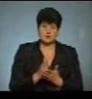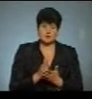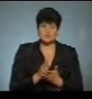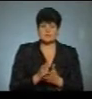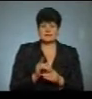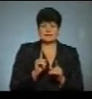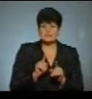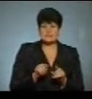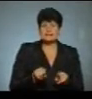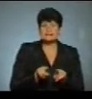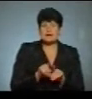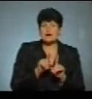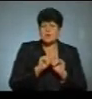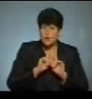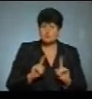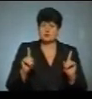така особливість, що